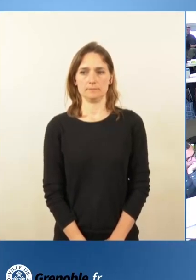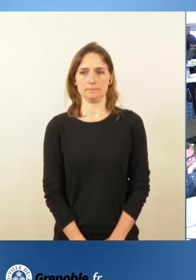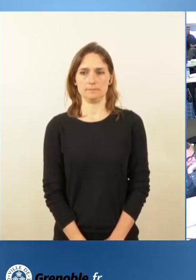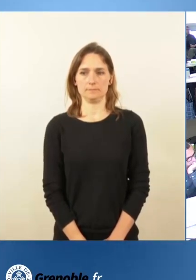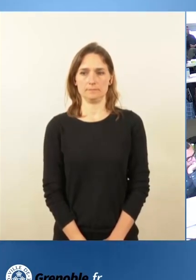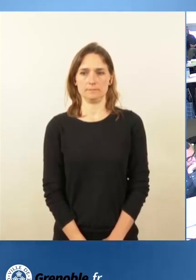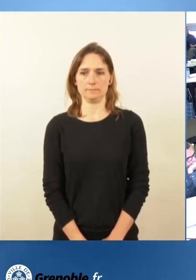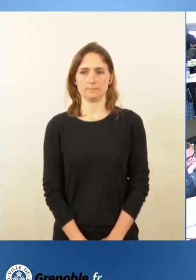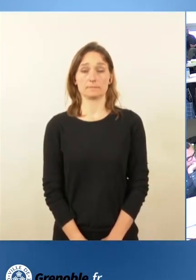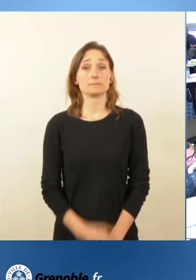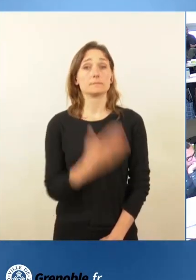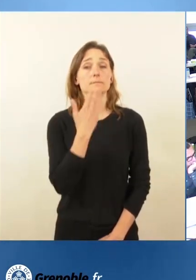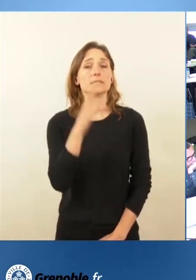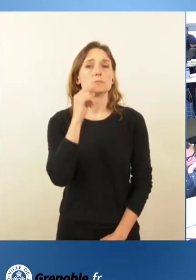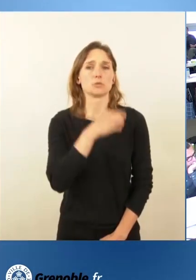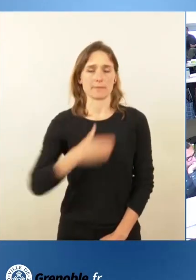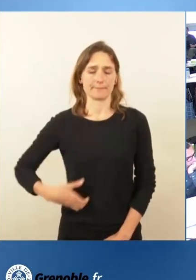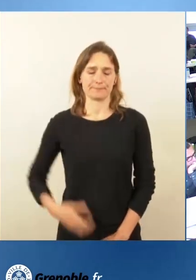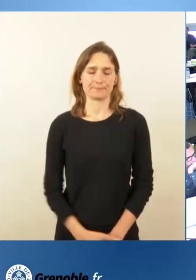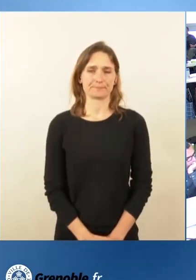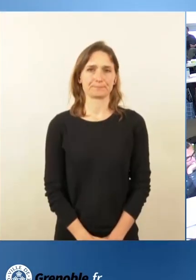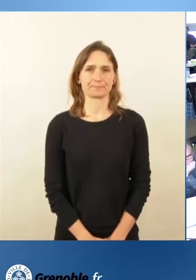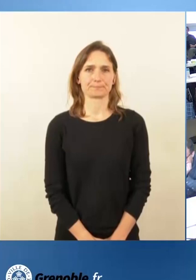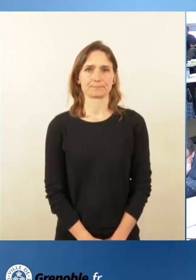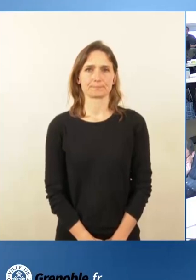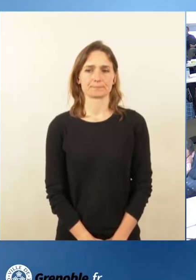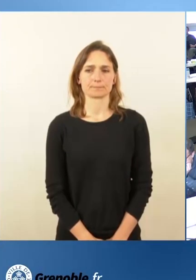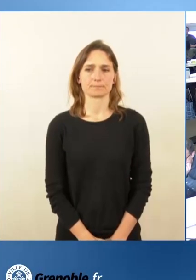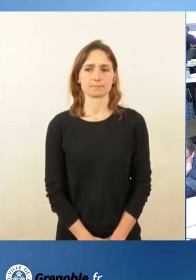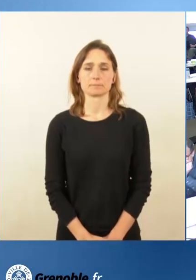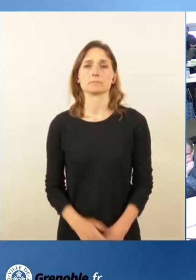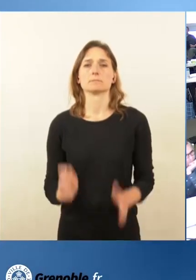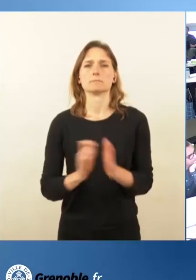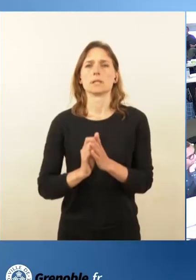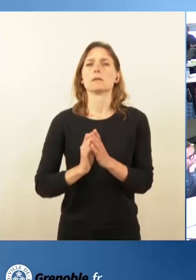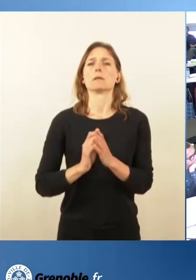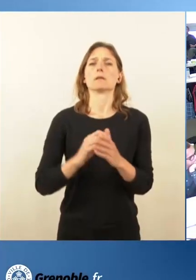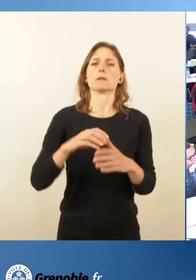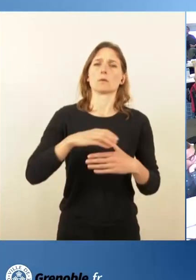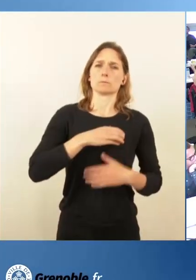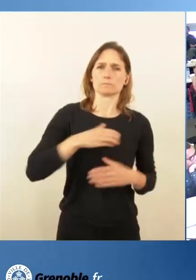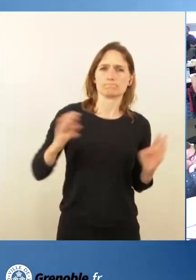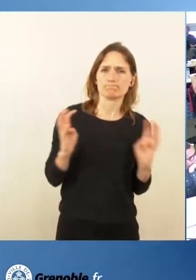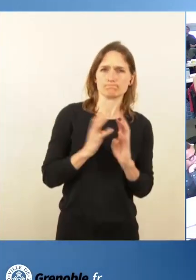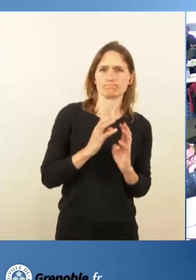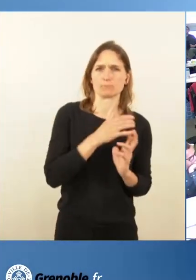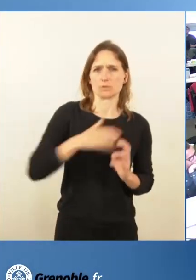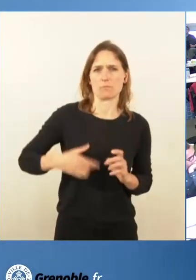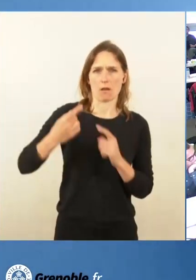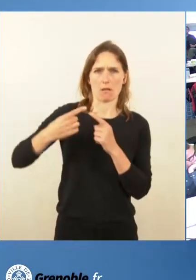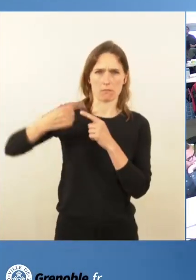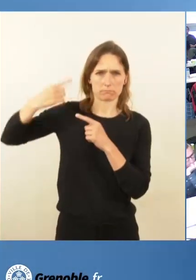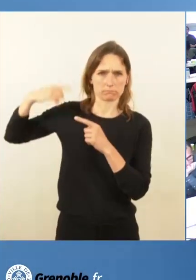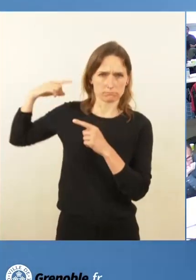merci Monsieur le Maire lors des précédents conseils municipaux notre groupe a eu l'opportunité de se